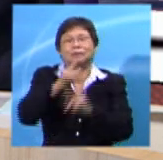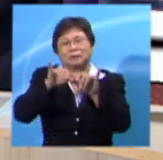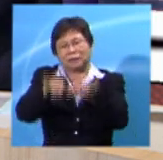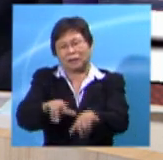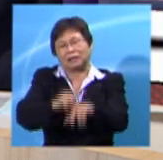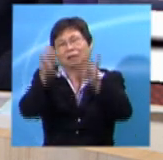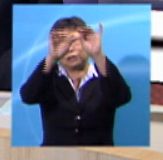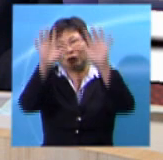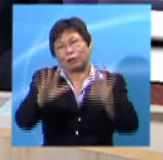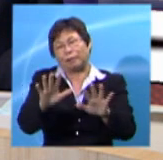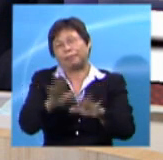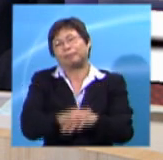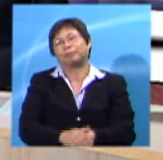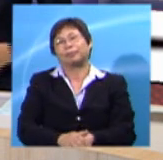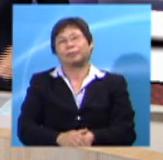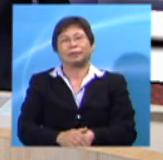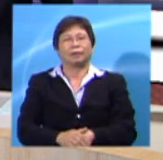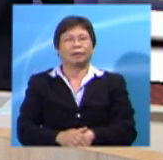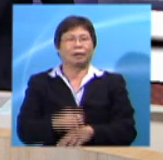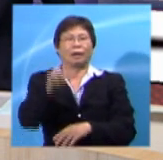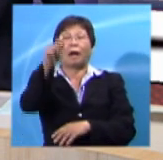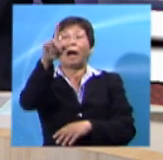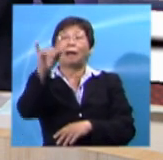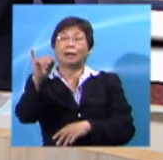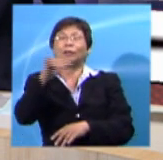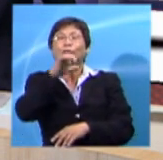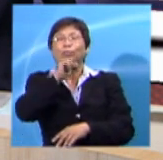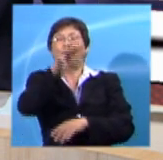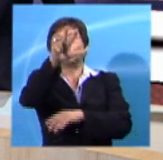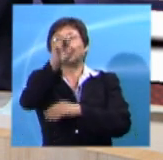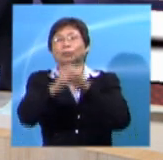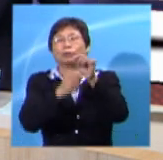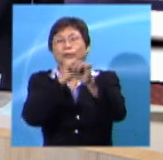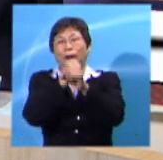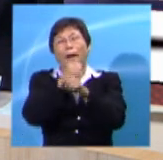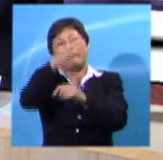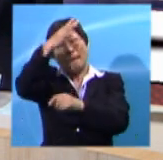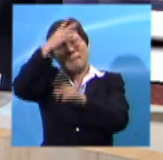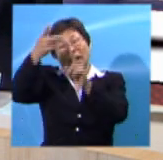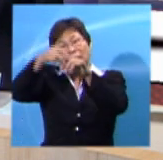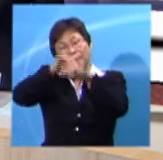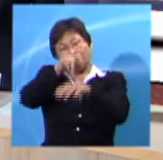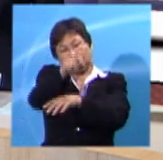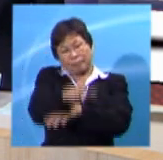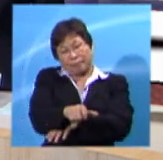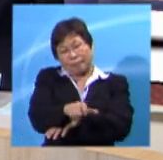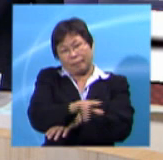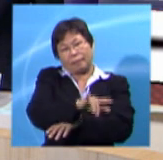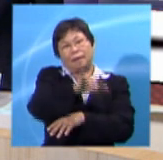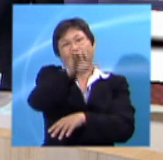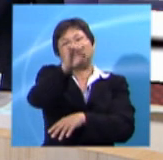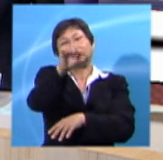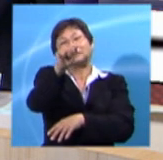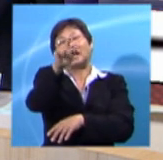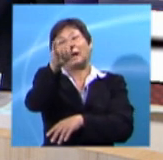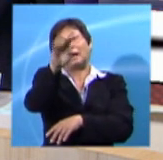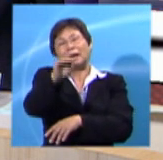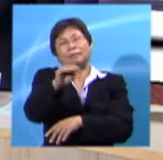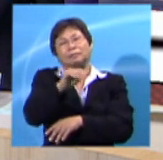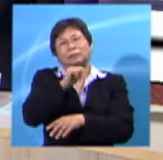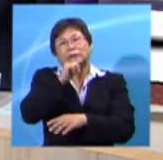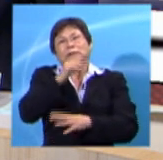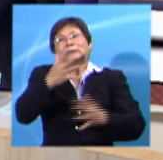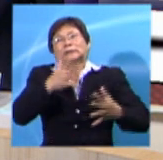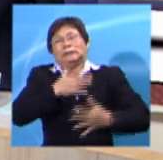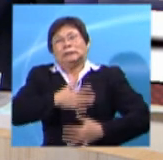Shah Alam Dalam pada itu Mohammad Ali Mohammad Salim 30 tahun iaitu Bapa kepada mangsa nahas Muhammad Salim sarmon tidak sabar